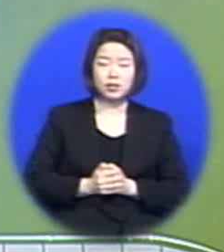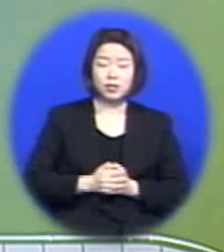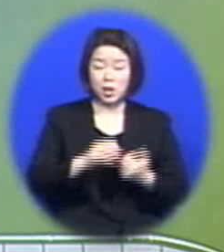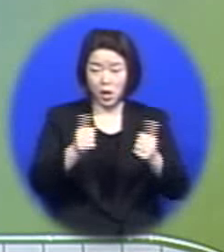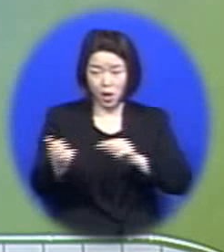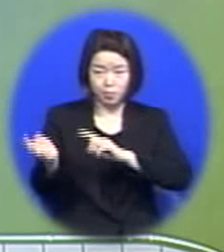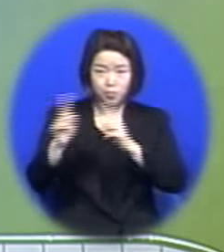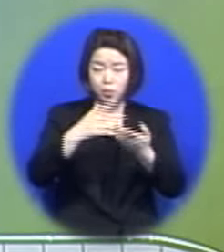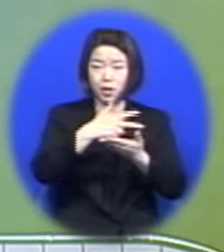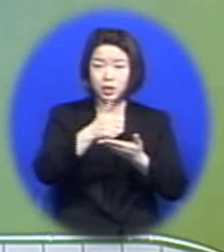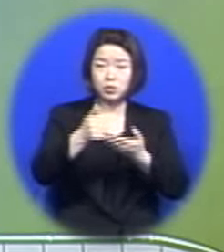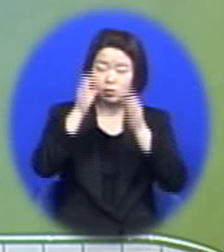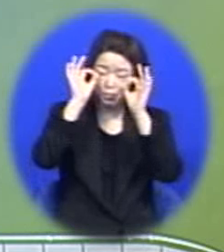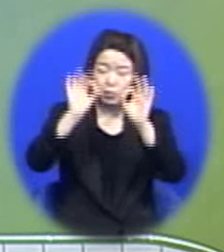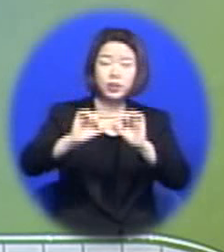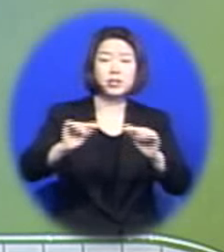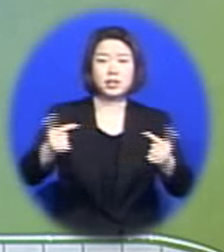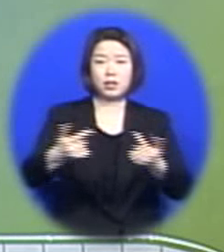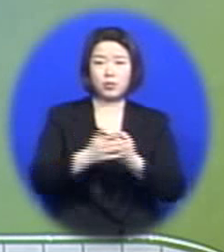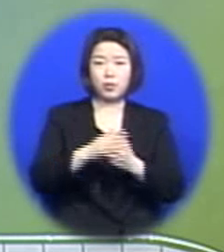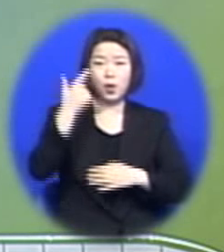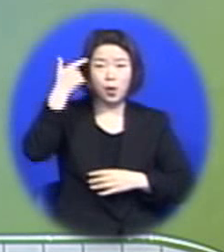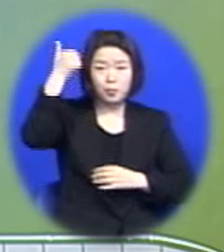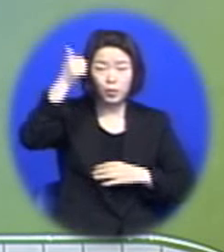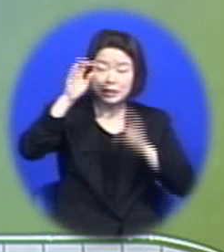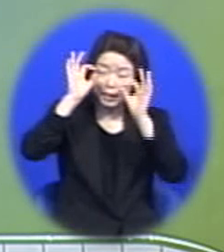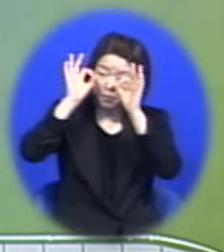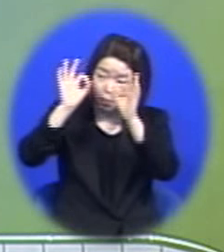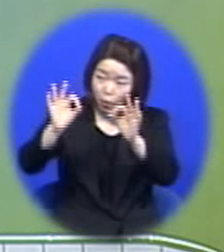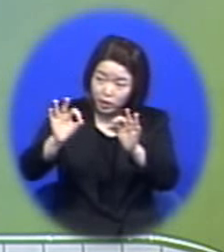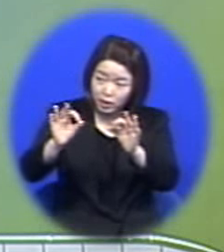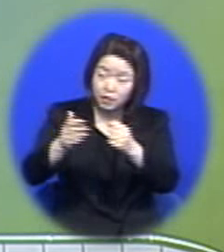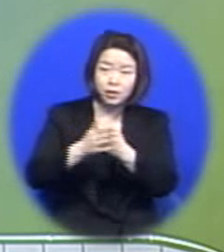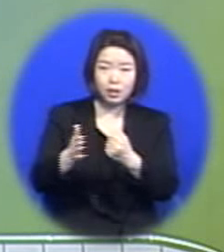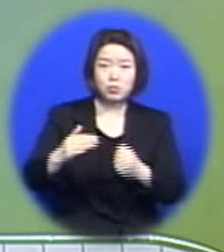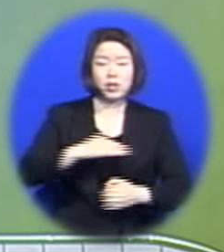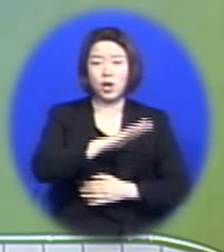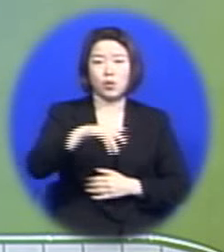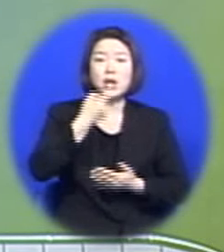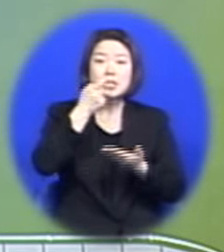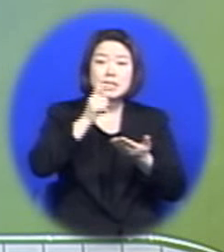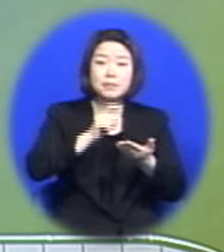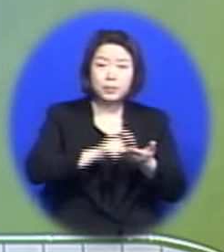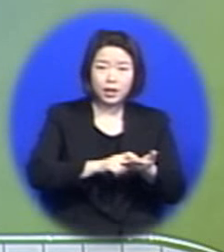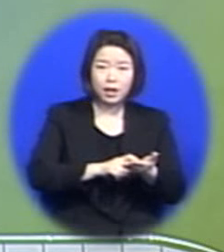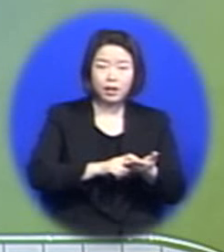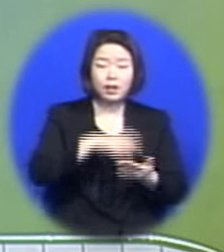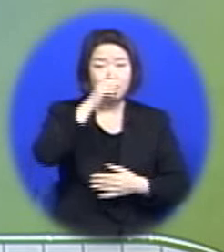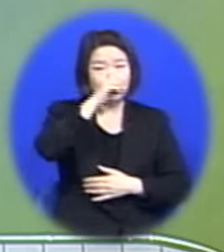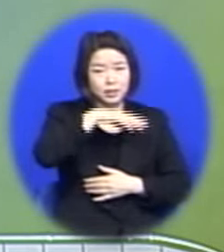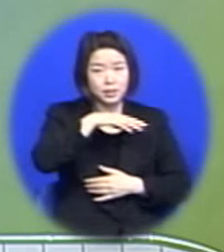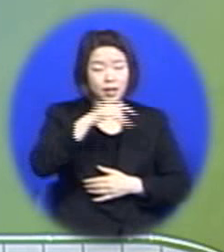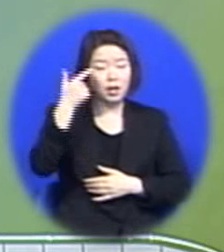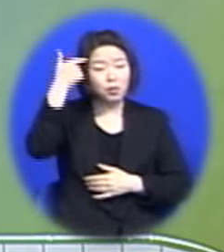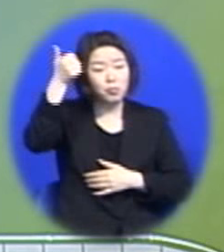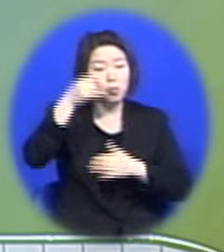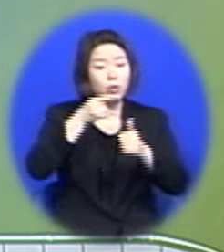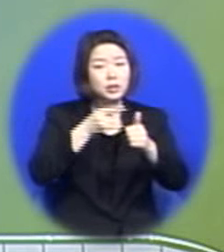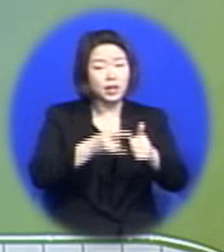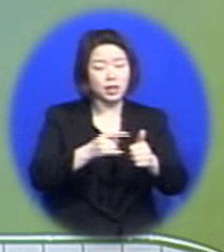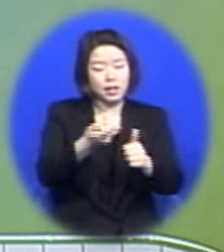부활의 주님은 보이지 않고 목사는 보이니까 우리는 쉽게 그냥